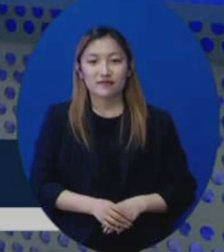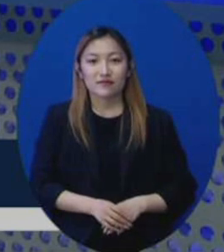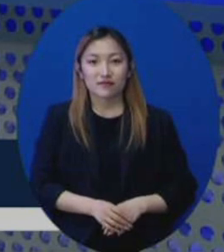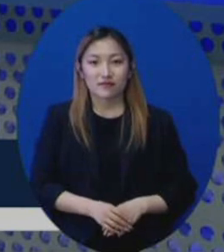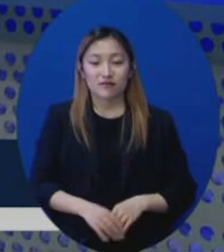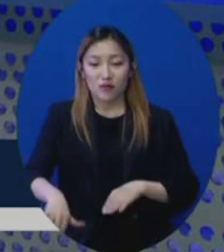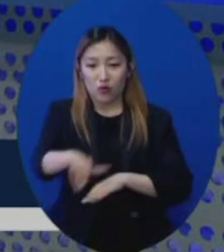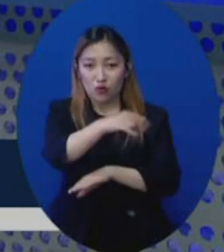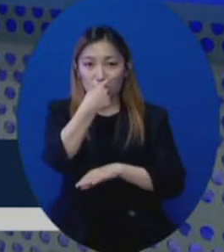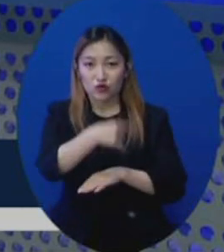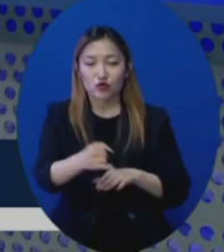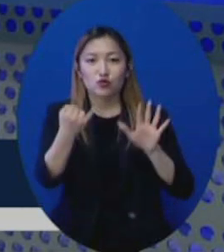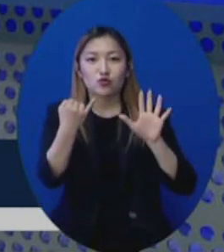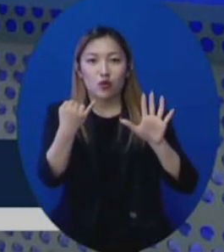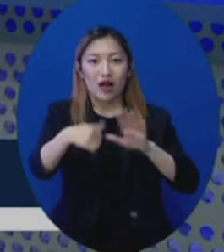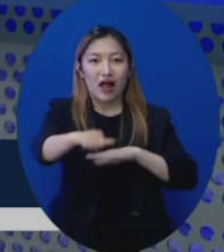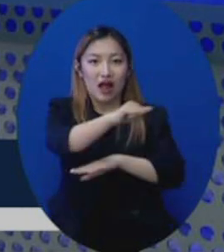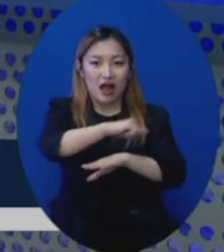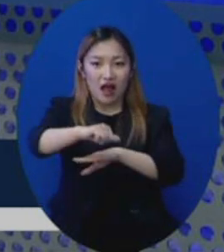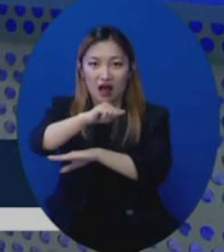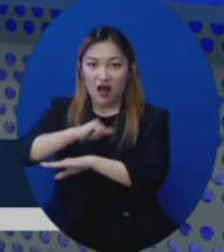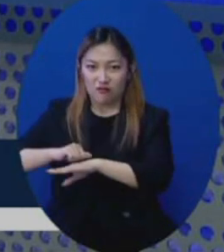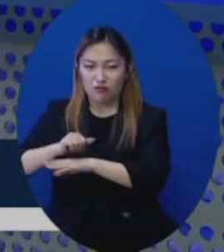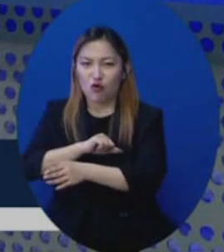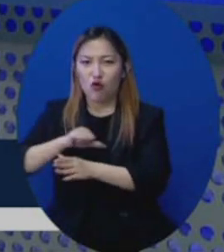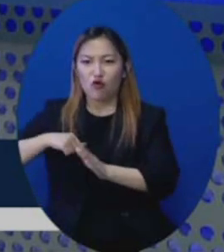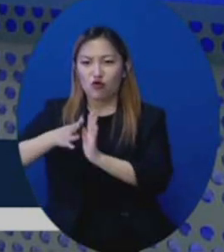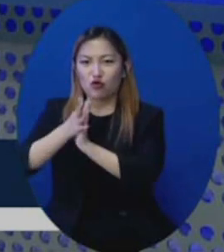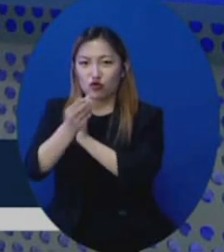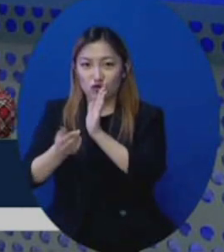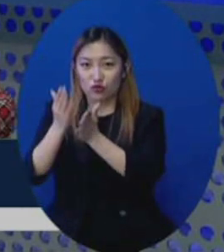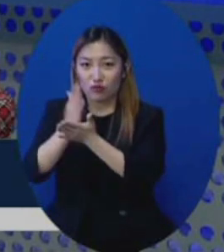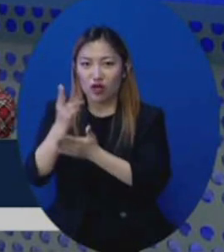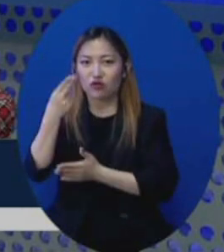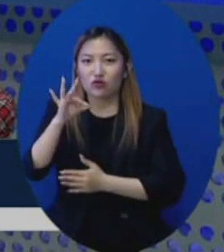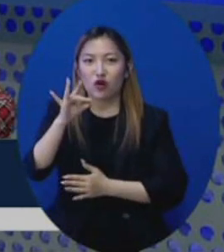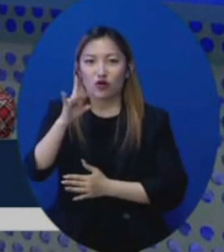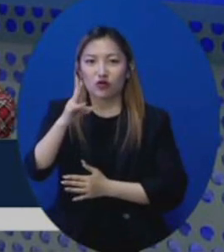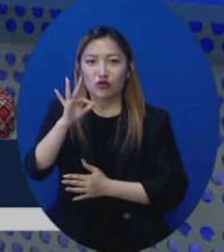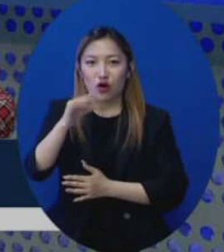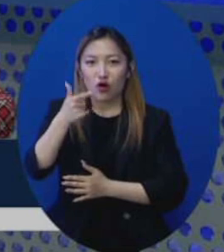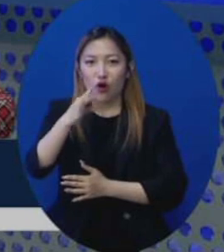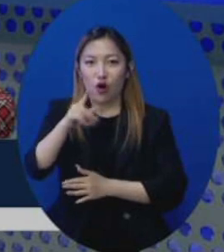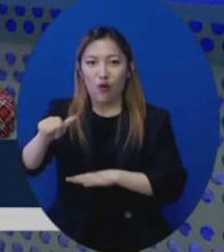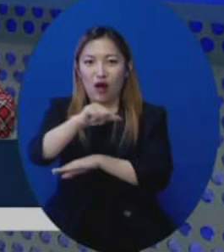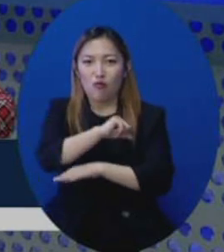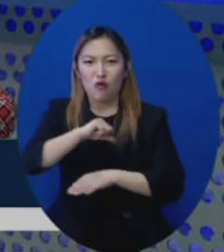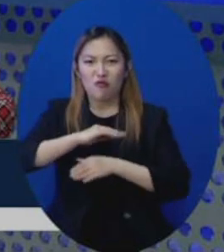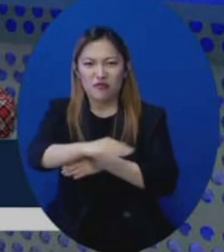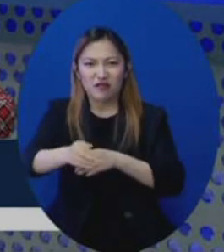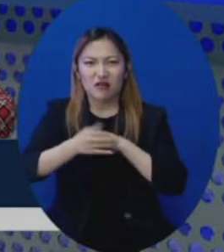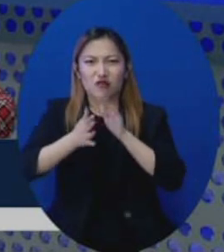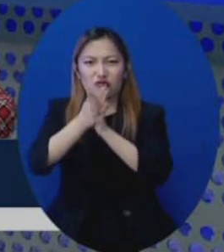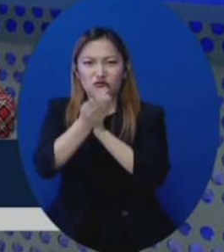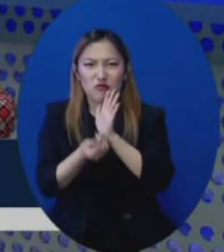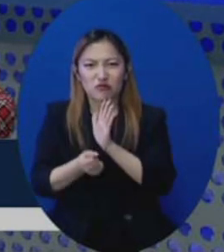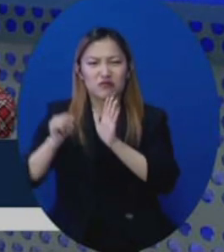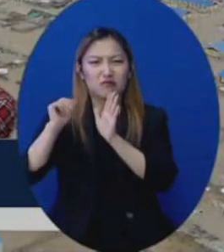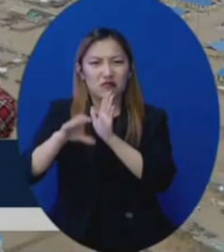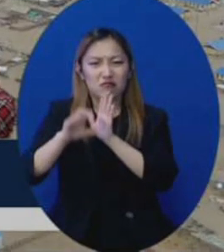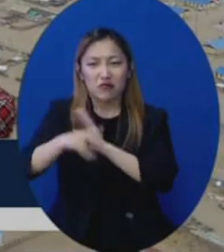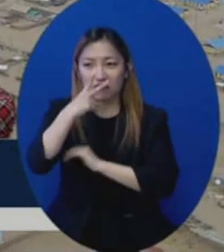Усын хэмжээнд 6 аймаг төсөө бүрдүүлдгийн нэг нь Дорногов аймаг 2003 онос эхлэн төсөө бийдан бүрдүүлж усын төсөө төлрүүлдэг